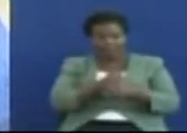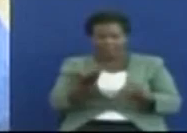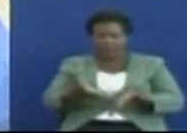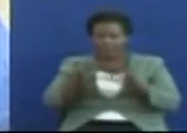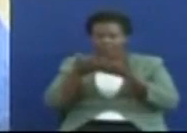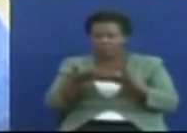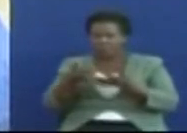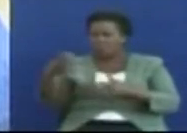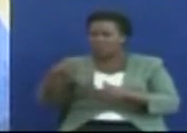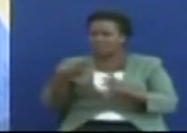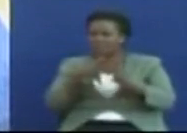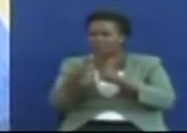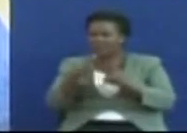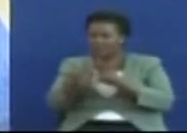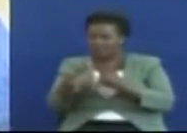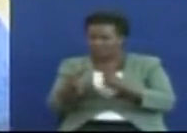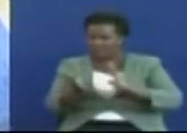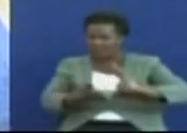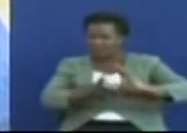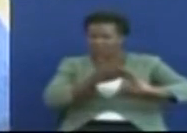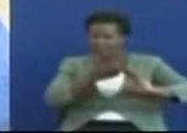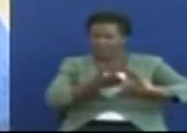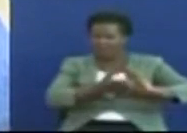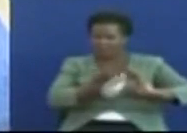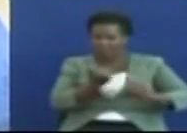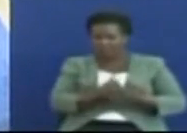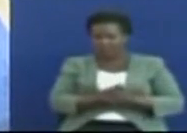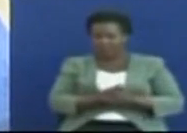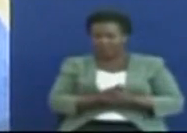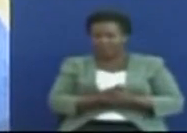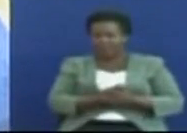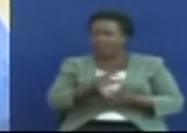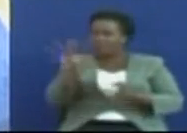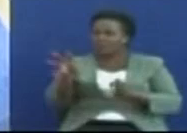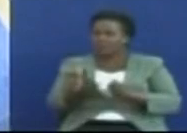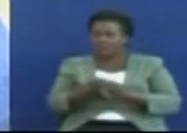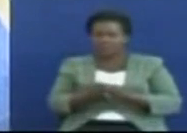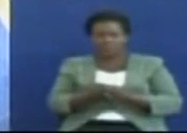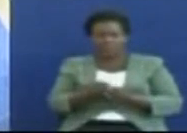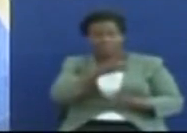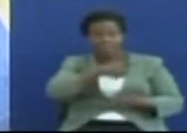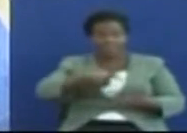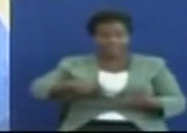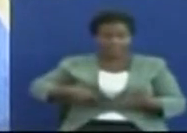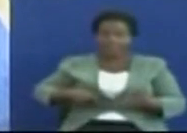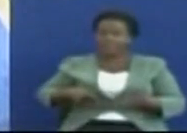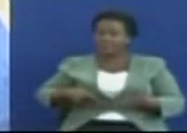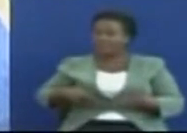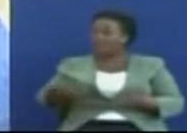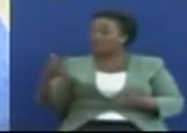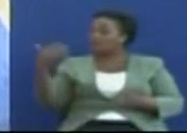ameu jibu la MSI ni maelekezo ya meshi Rais wa jamhuri ya muungano wa tanzania